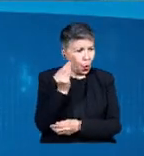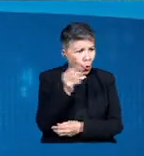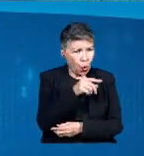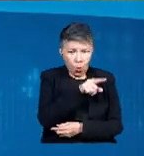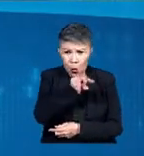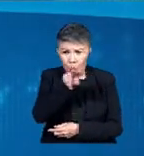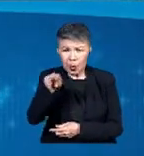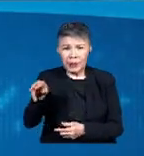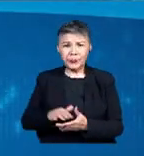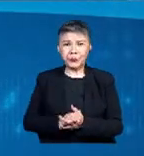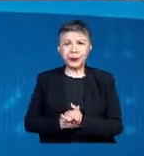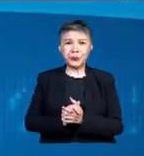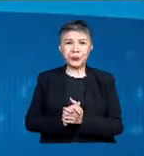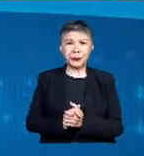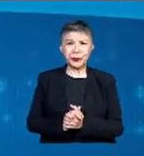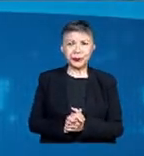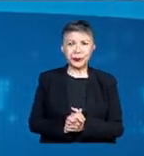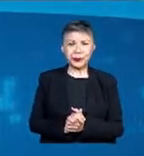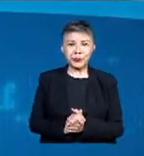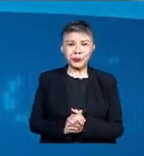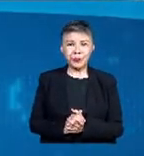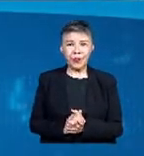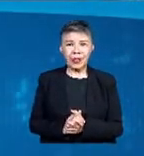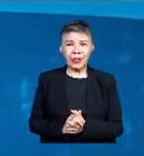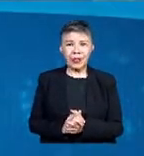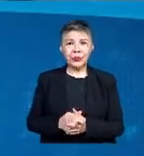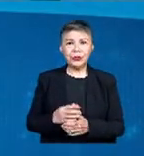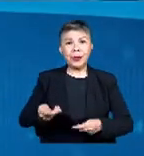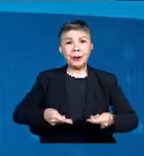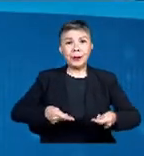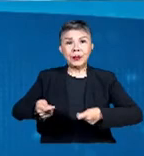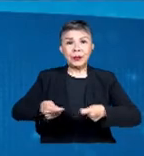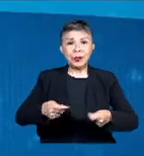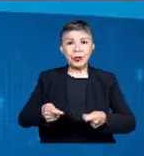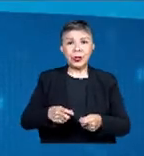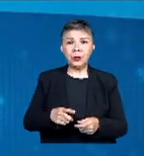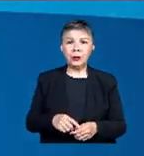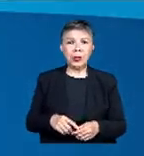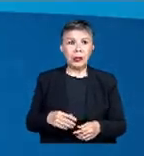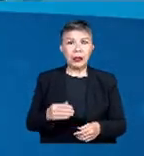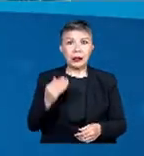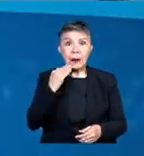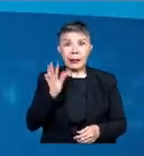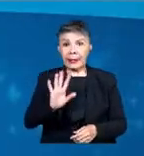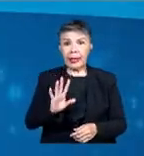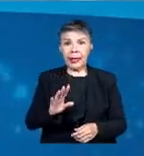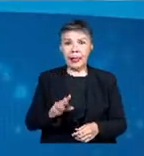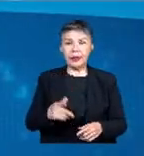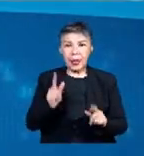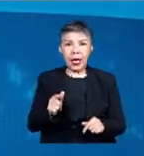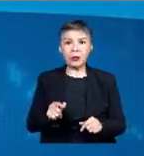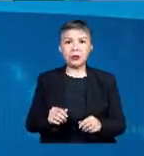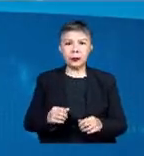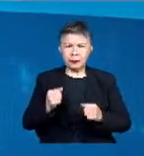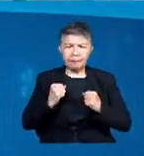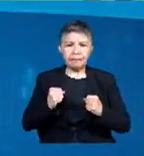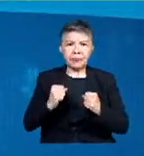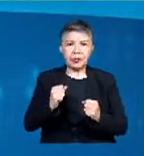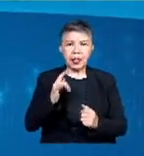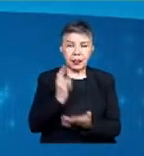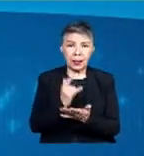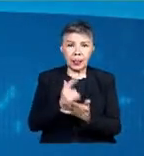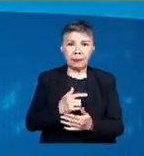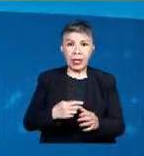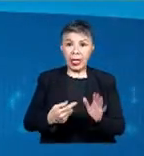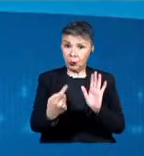ya? Dan kita tahu banget bahwa mengimplementasi ini adalah bukan sesuatu hal yang mudah. Tapi bukan berarti tidak bisa.